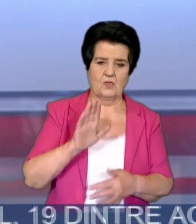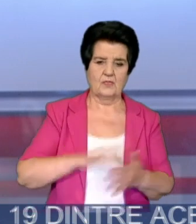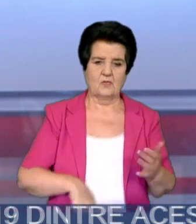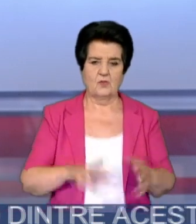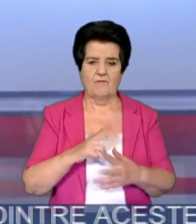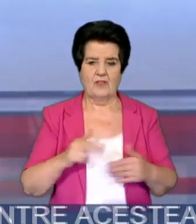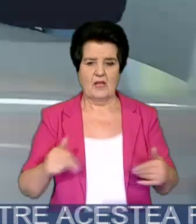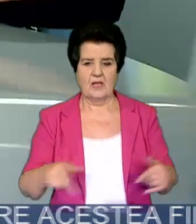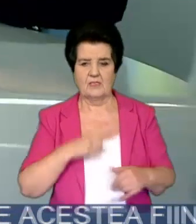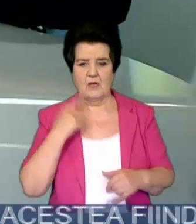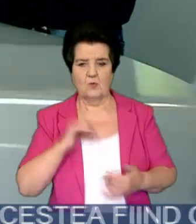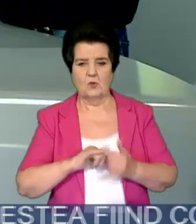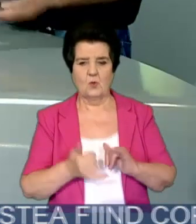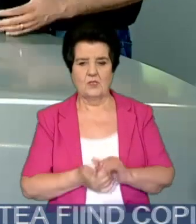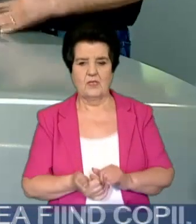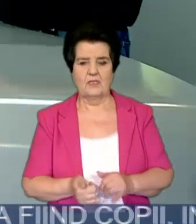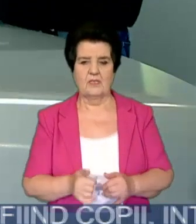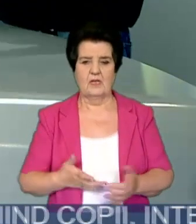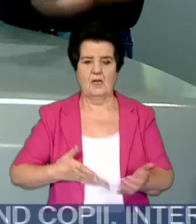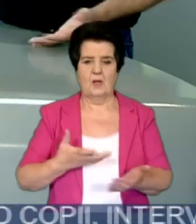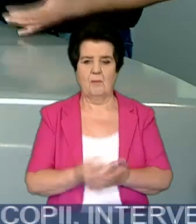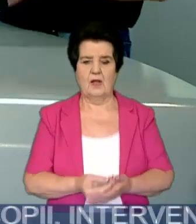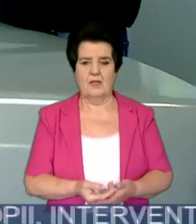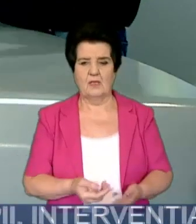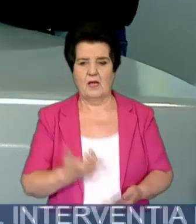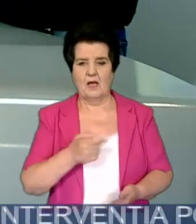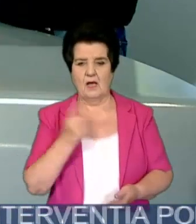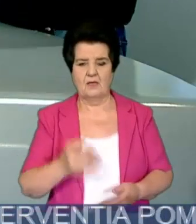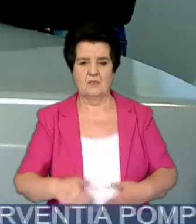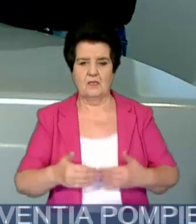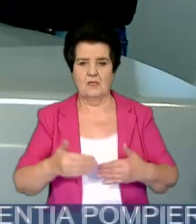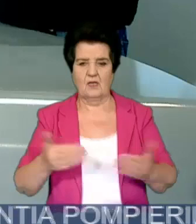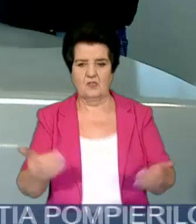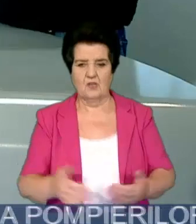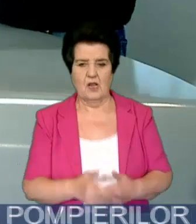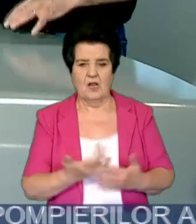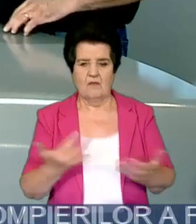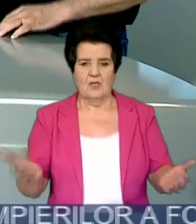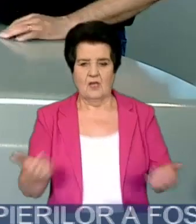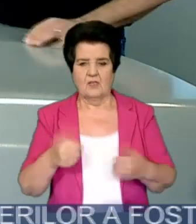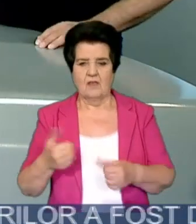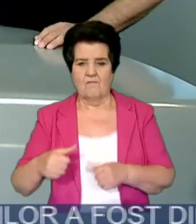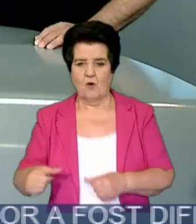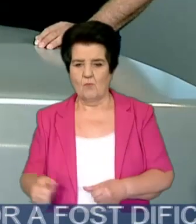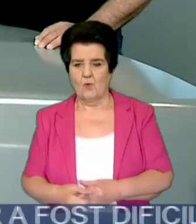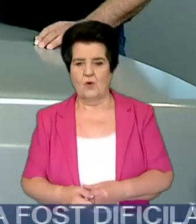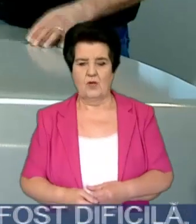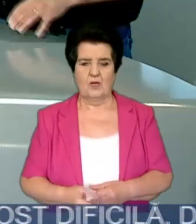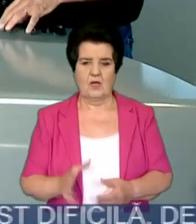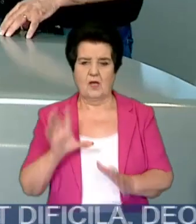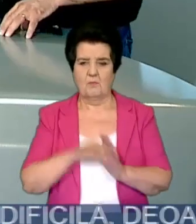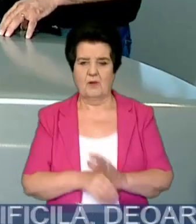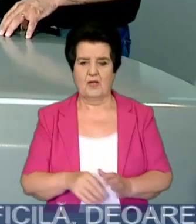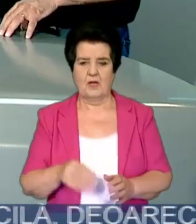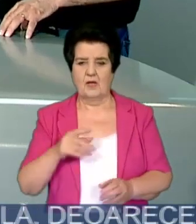de Federația Rusă, condițiilor impuse la plata gazului, trecere treptată la tot felul de formule care implică rubla rusească,